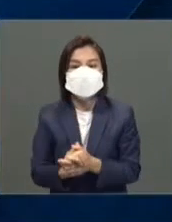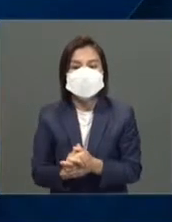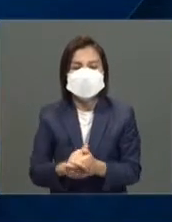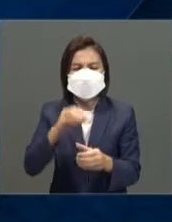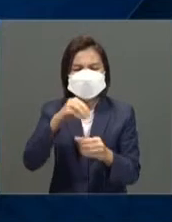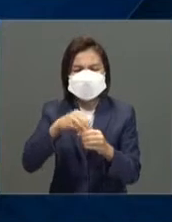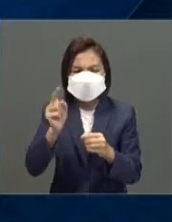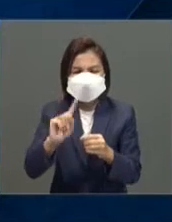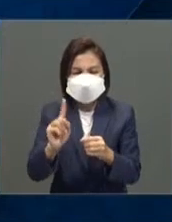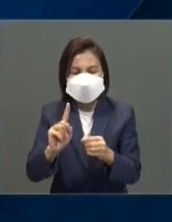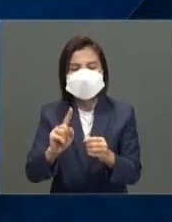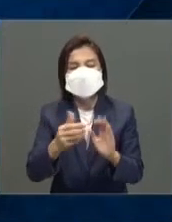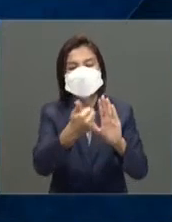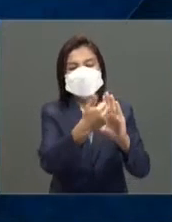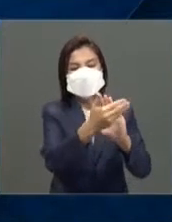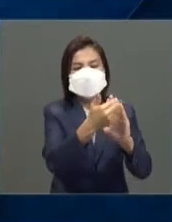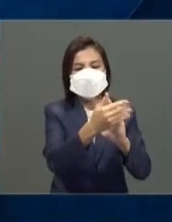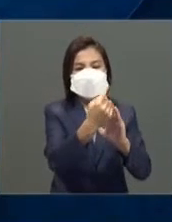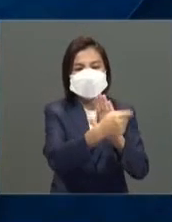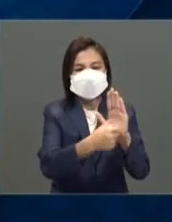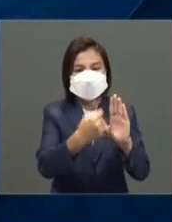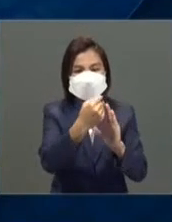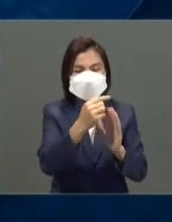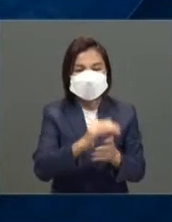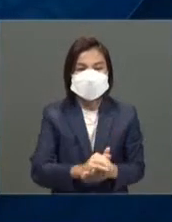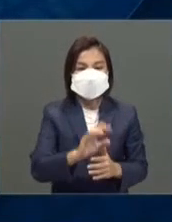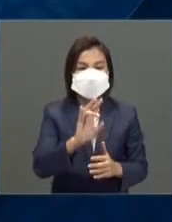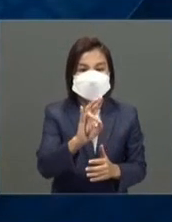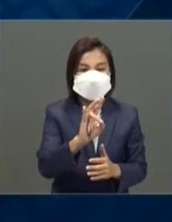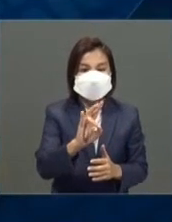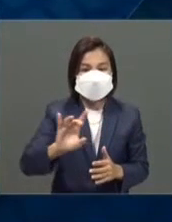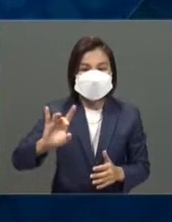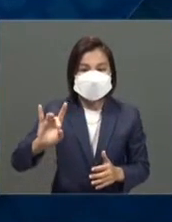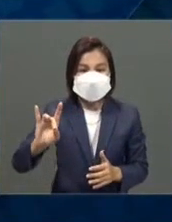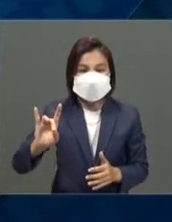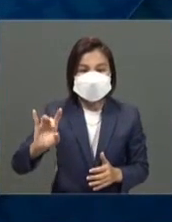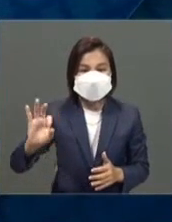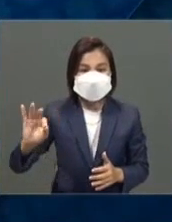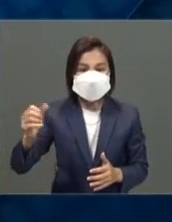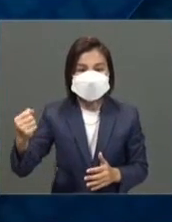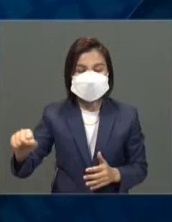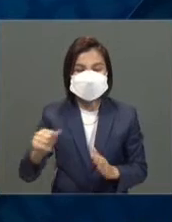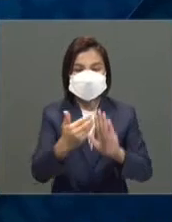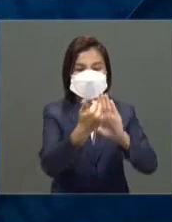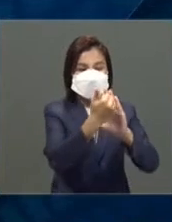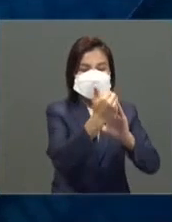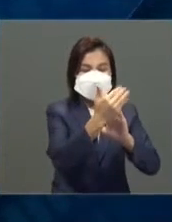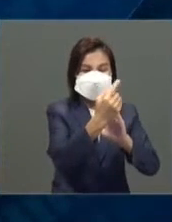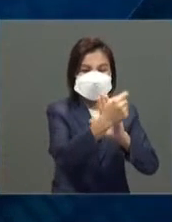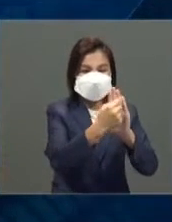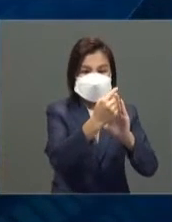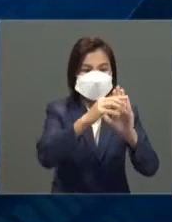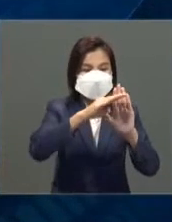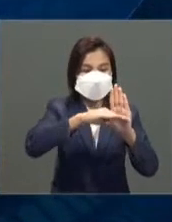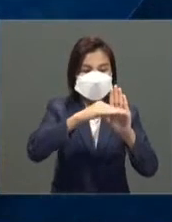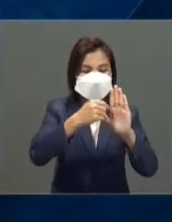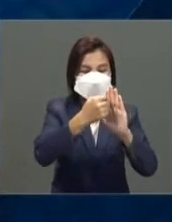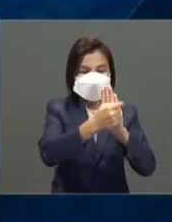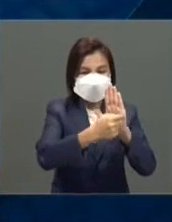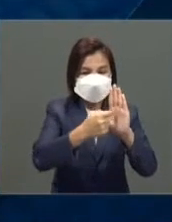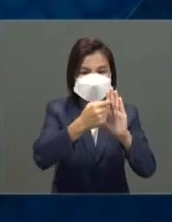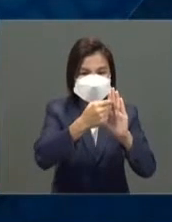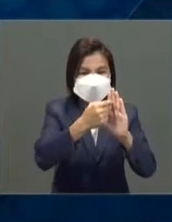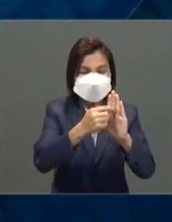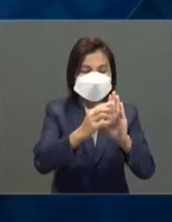าคอีสานครับก็คือ7 8 9 10นะครับเป็นอีสานเหนือแล้วก็อีสานใต้7 8